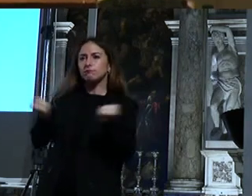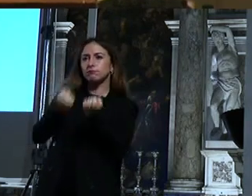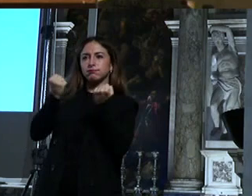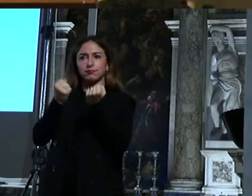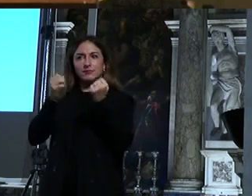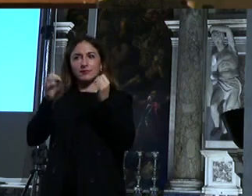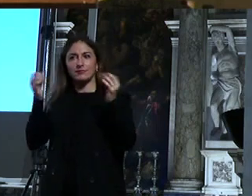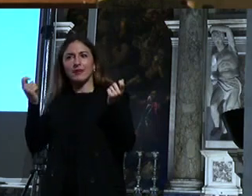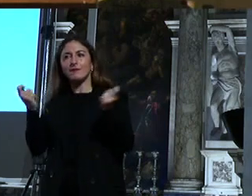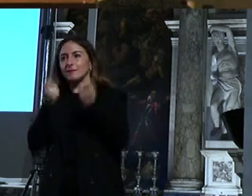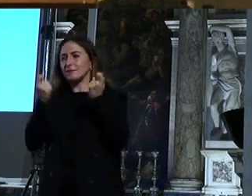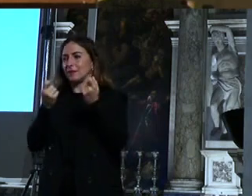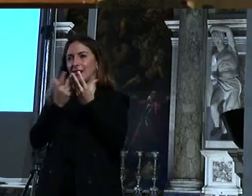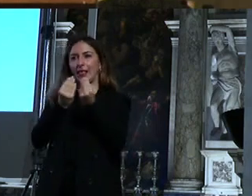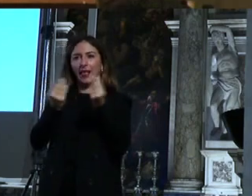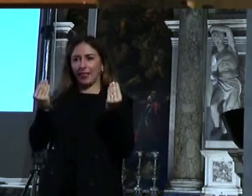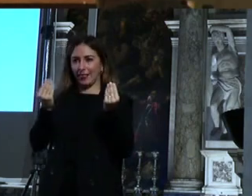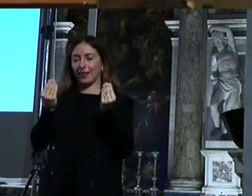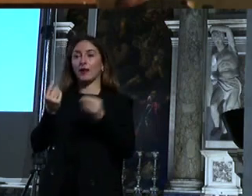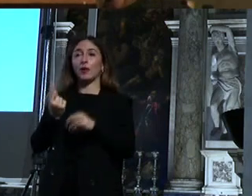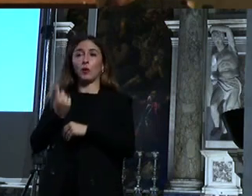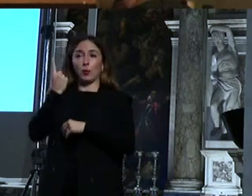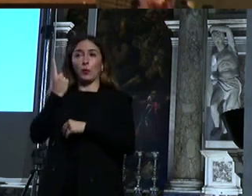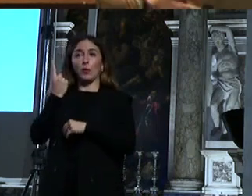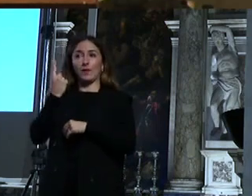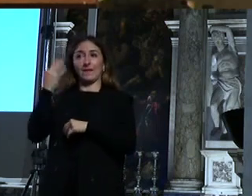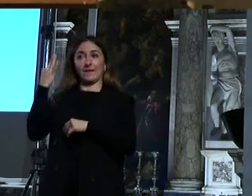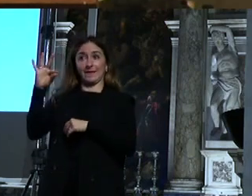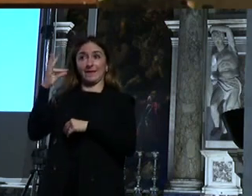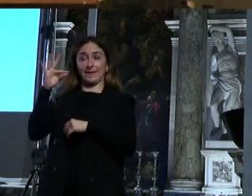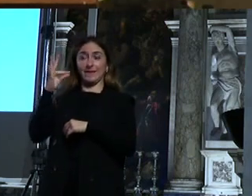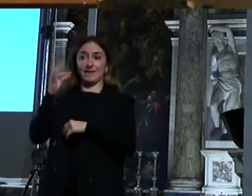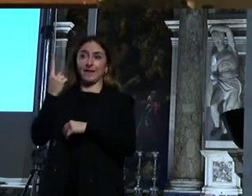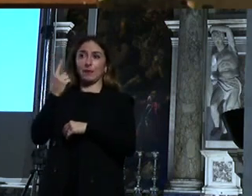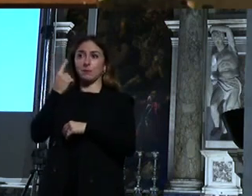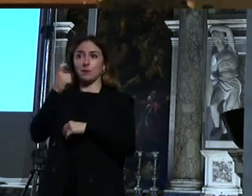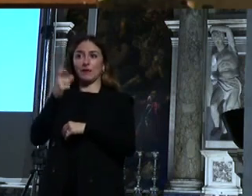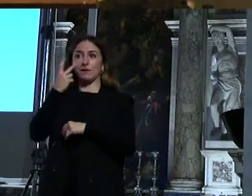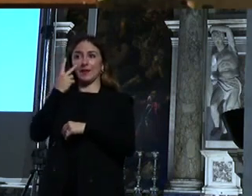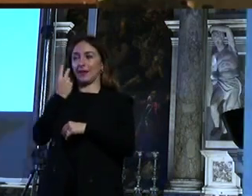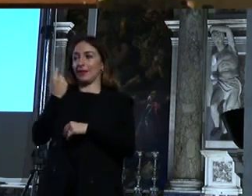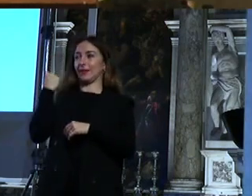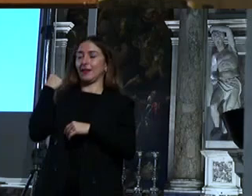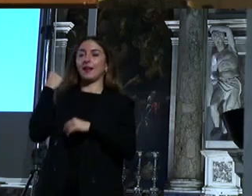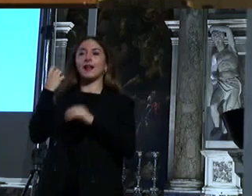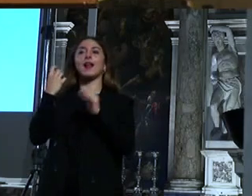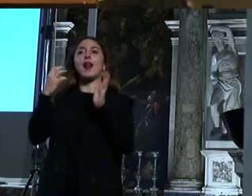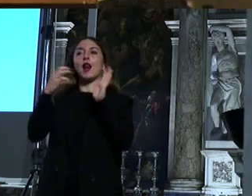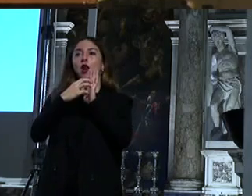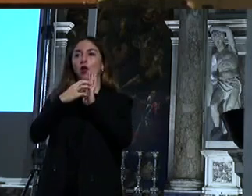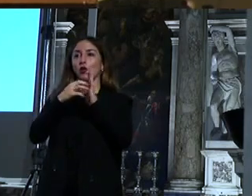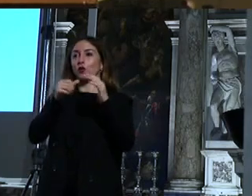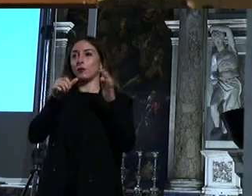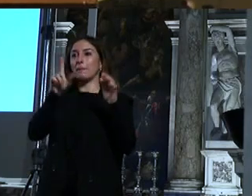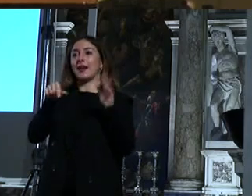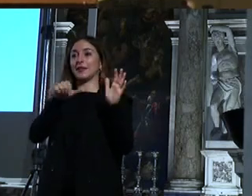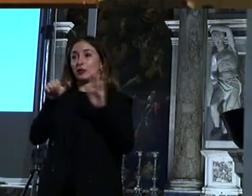e uno dei fiori all'occhiello, perché qui dietro vedete il logo dei 1600 anni, è